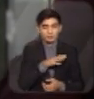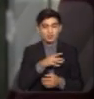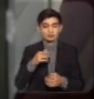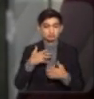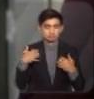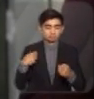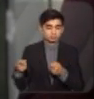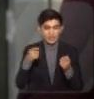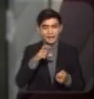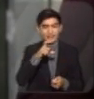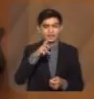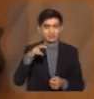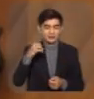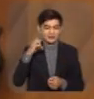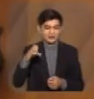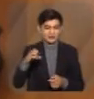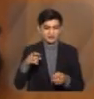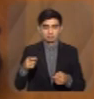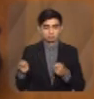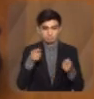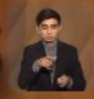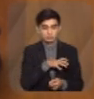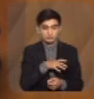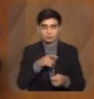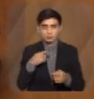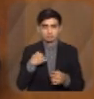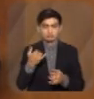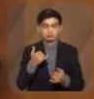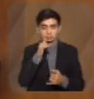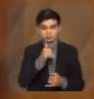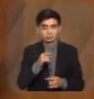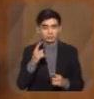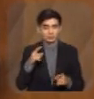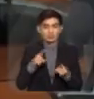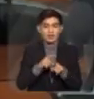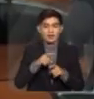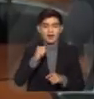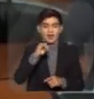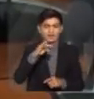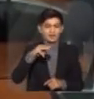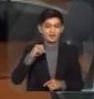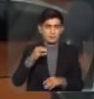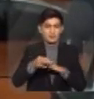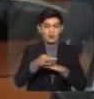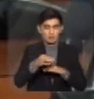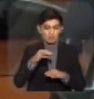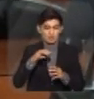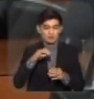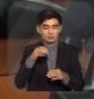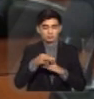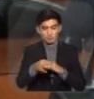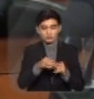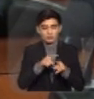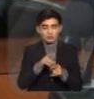прошли зачету ндс примеру разбавить тангатаров держит хозяйства в аттике бийском районе области за 500 километров от актобе